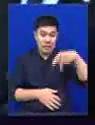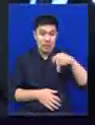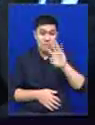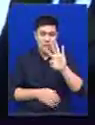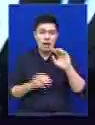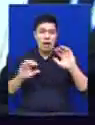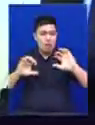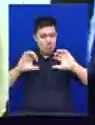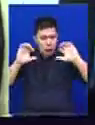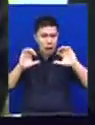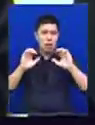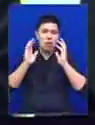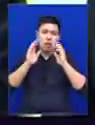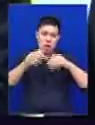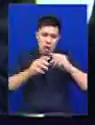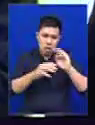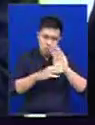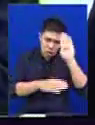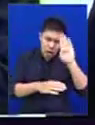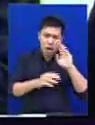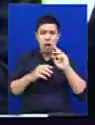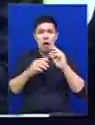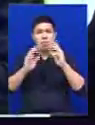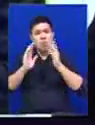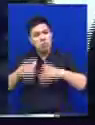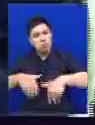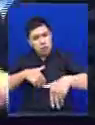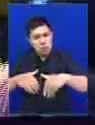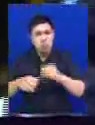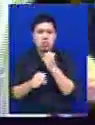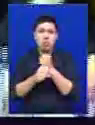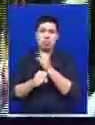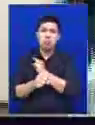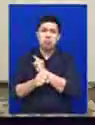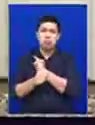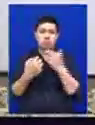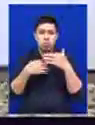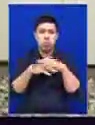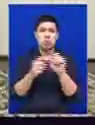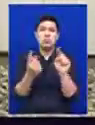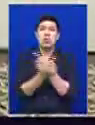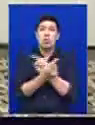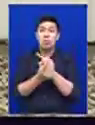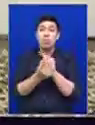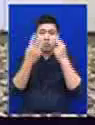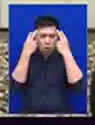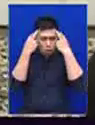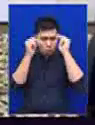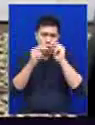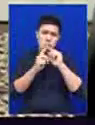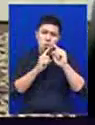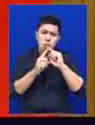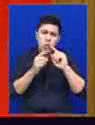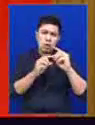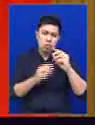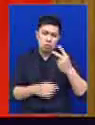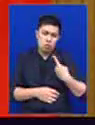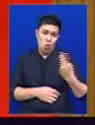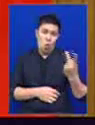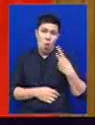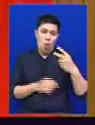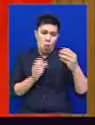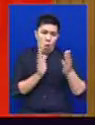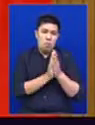ประชาชนโดยดำเนินการธุรกิจภายใต้ความรับผิดชอบต่อสังคมทั้งนี้นายกรัฐมนตรีได้กล่าวถึงการหารือทวิภาคี